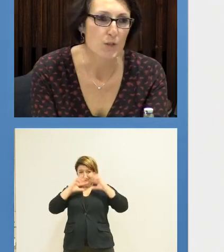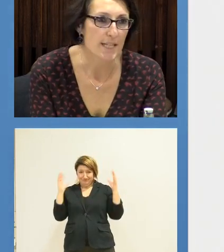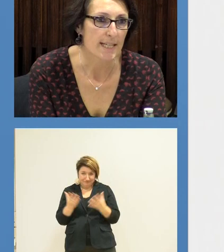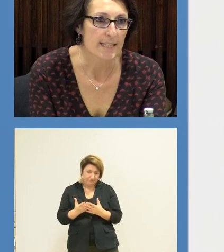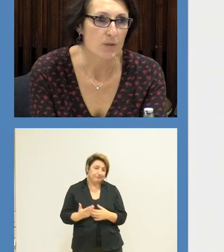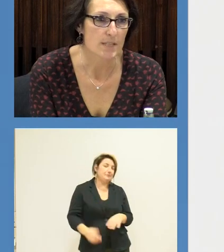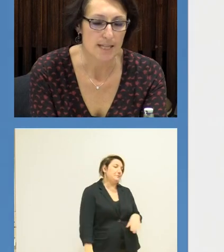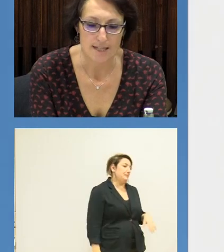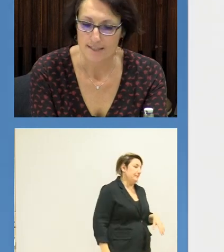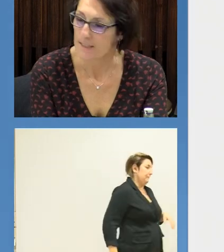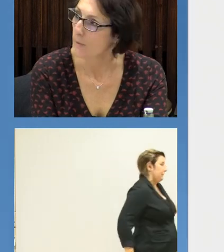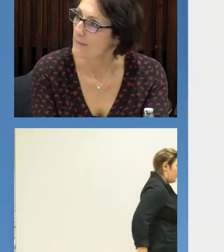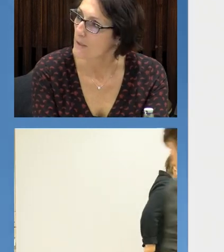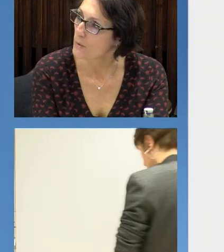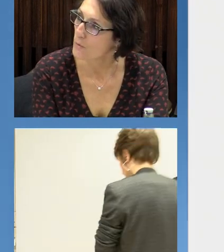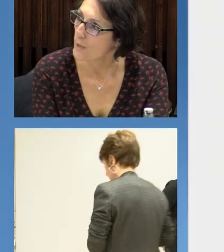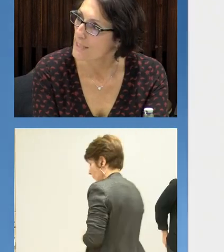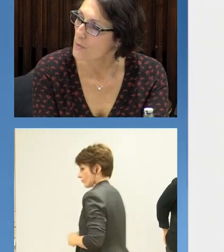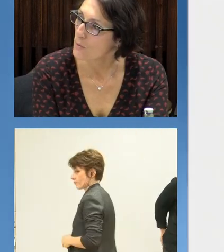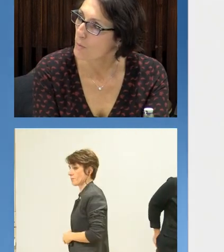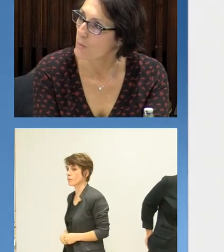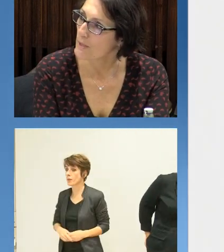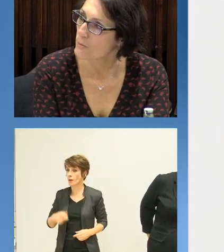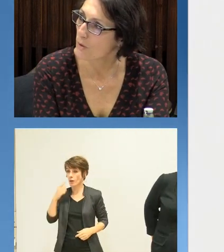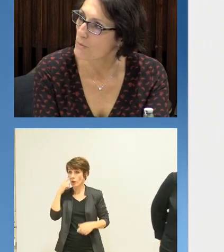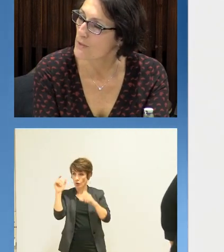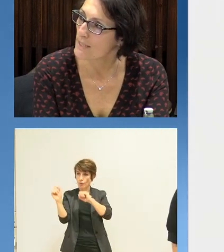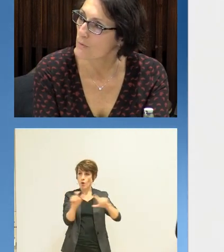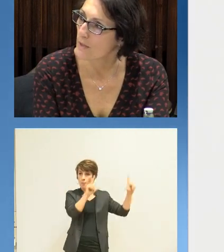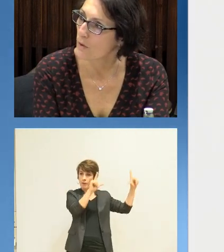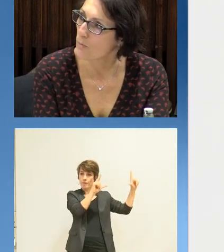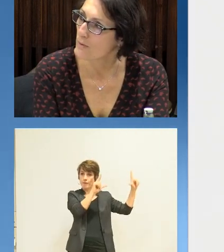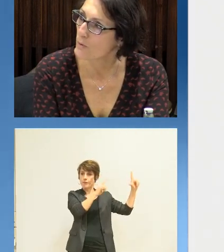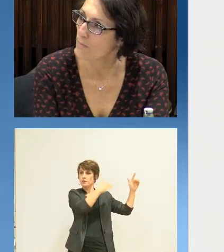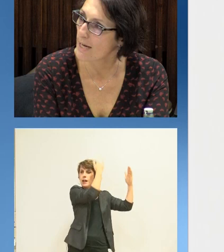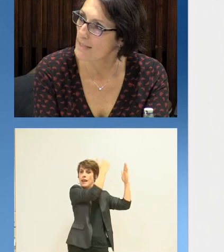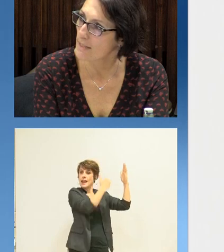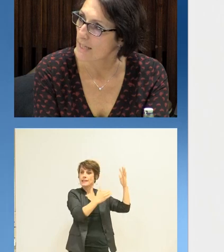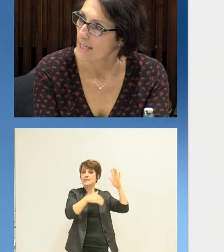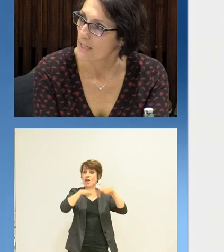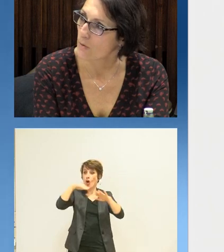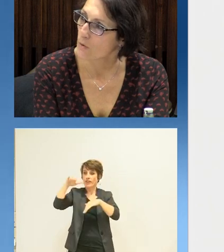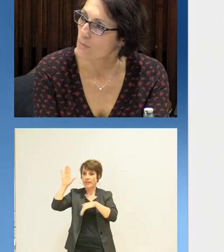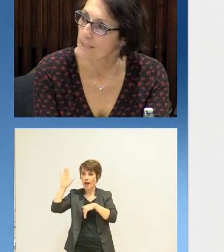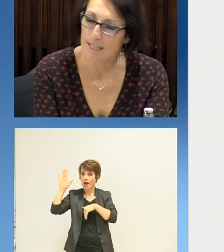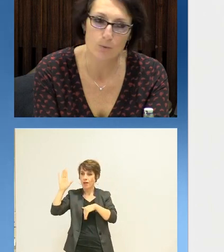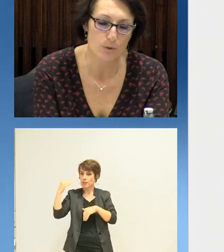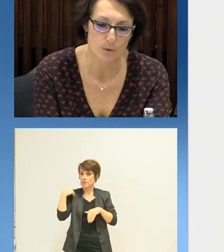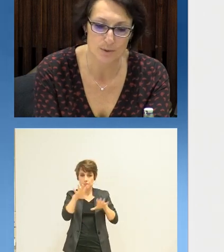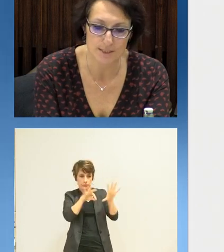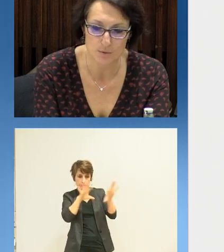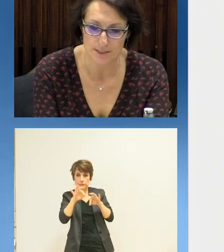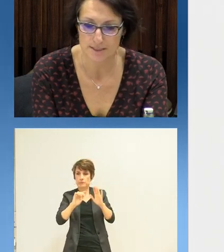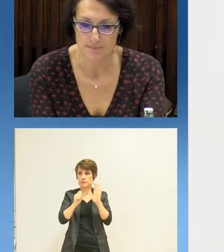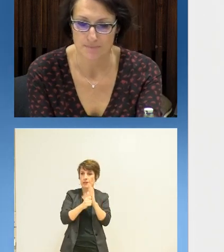nom des projets et des candidats qui ont été retenus à l'issue du premier tour comme je le disais tout à l'heure au mois de mars et que le comité a donc